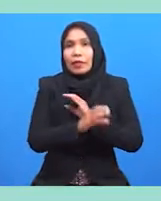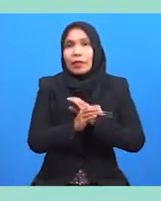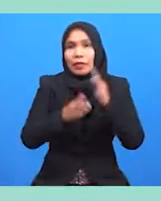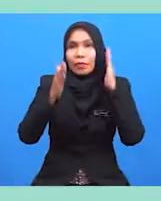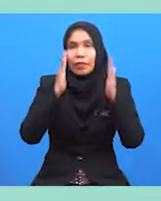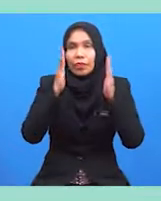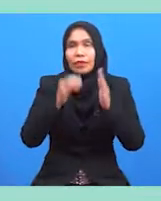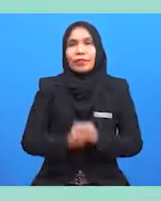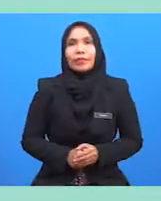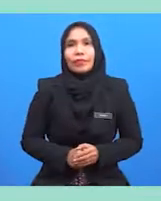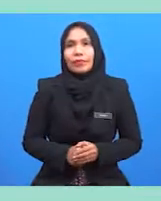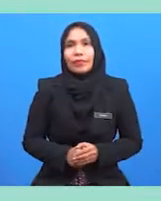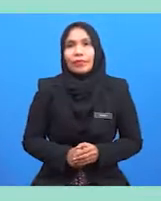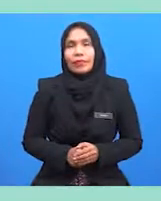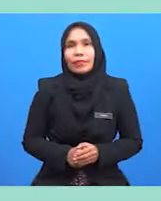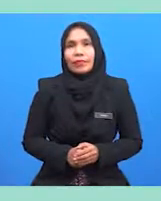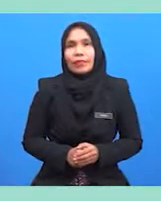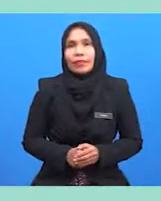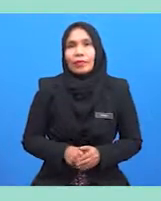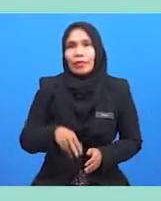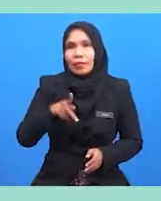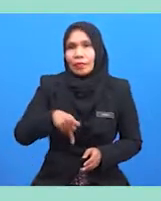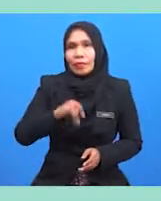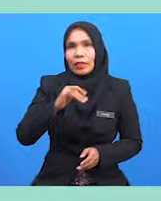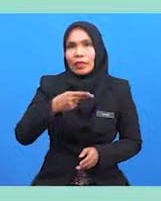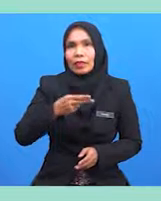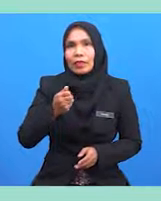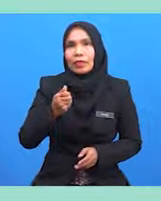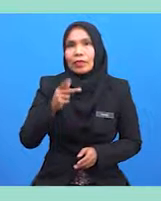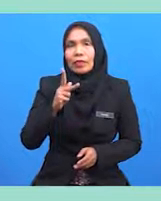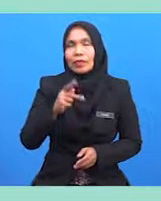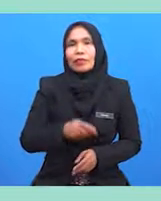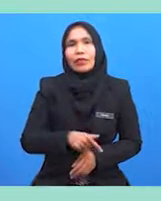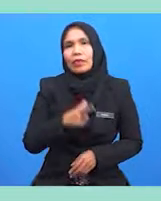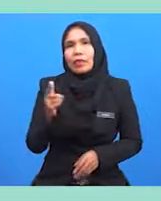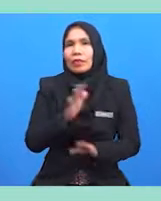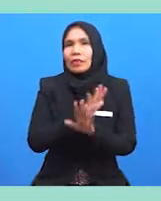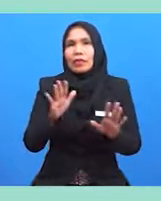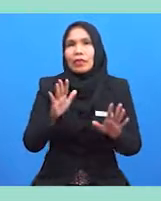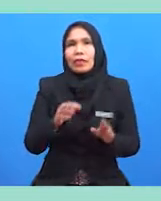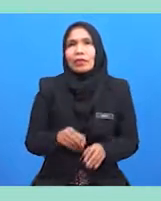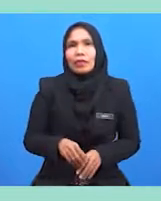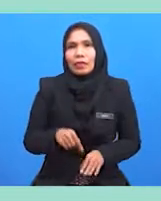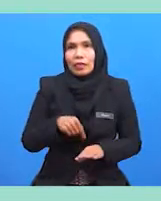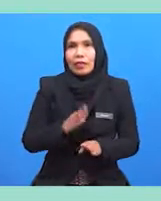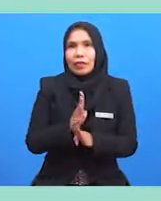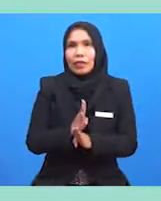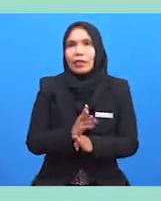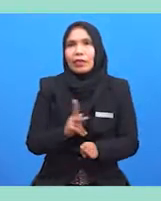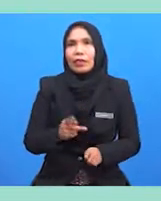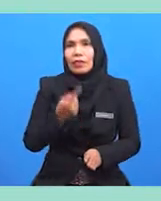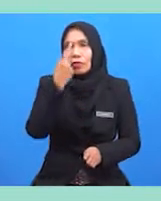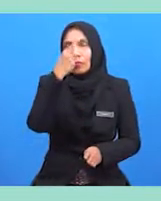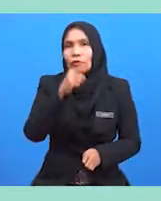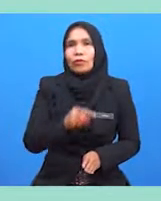Pihak lain tidak dibenarkan untuk mencetak atau menerbitkan wang Malaysia. Bank